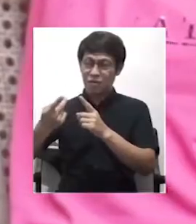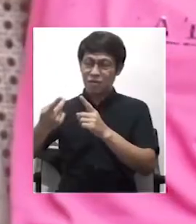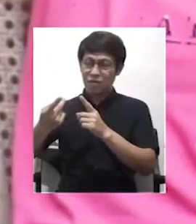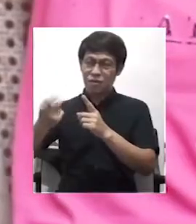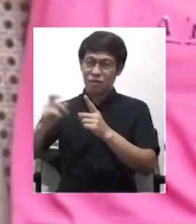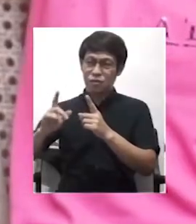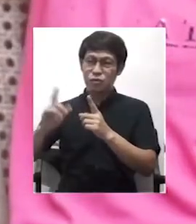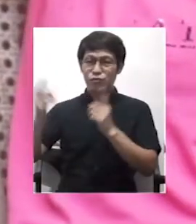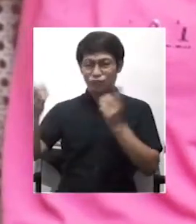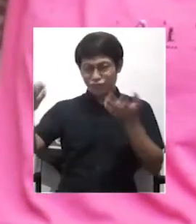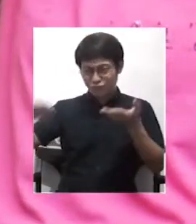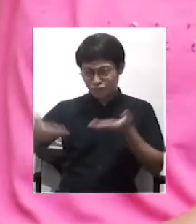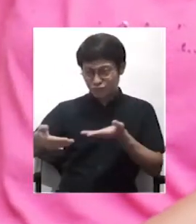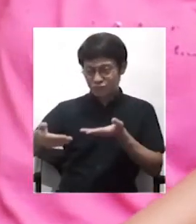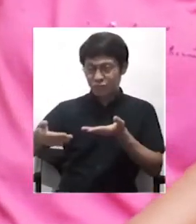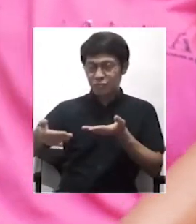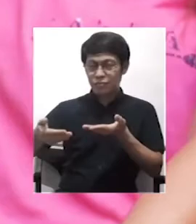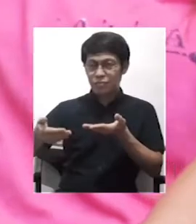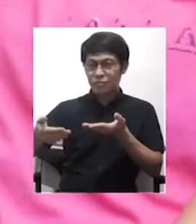akin.